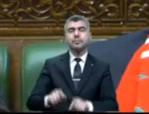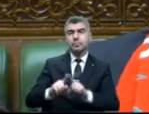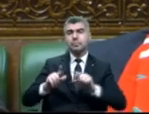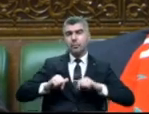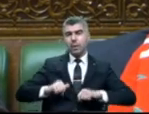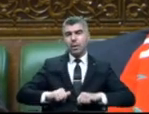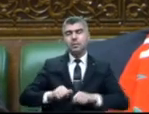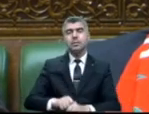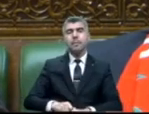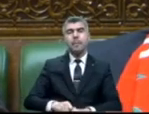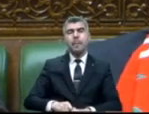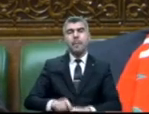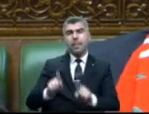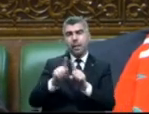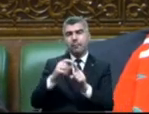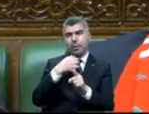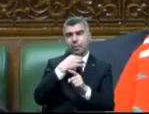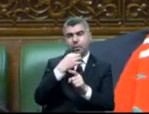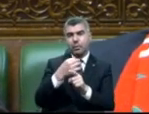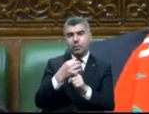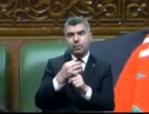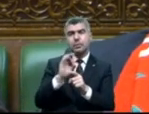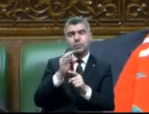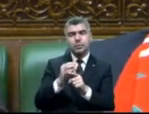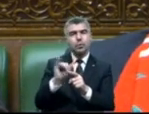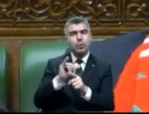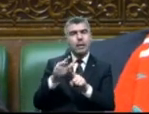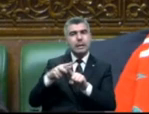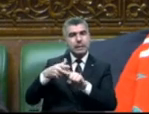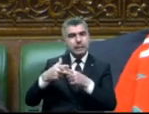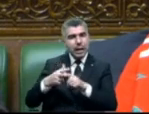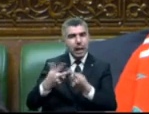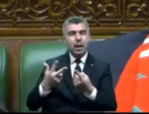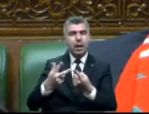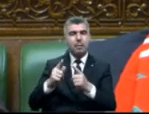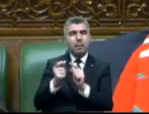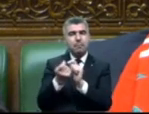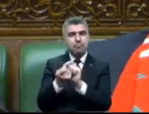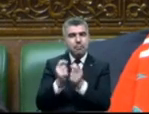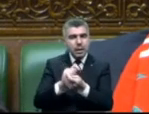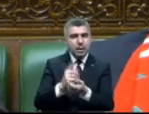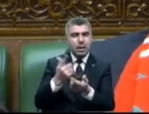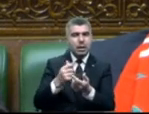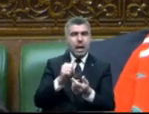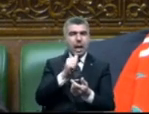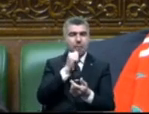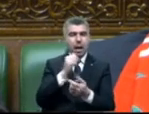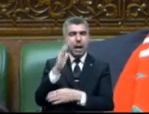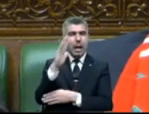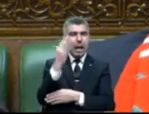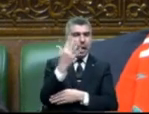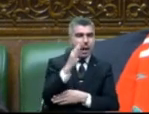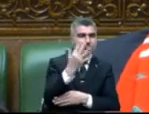الوزيرة المحترمة، القطاعات الحساسة هي مثلا الصناعة الاستراتيجية، الصناعة التحويلية، قطاع المياه،